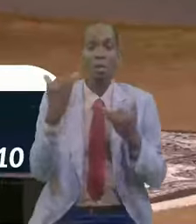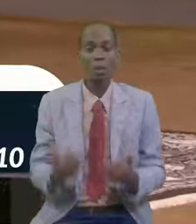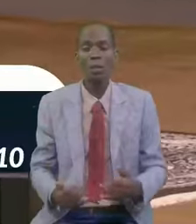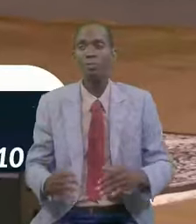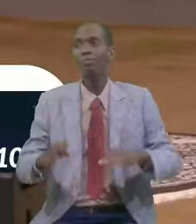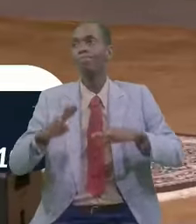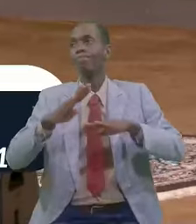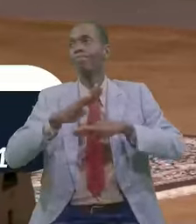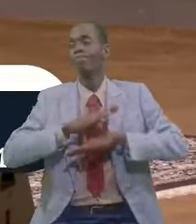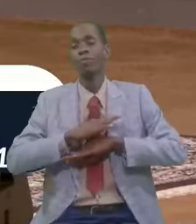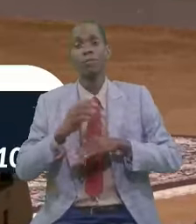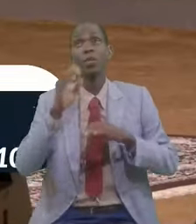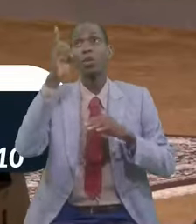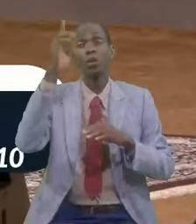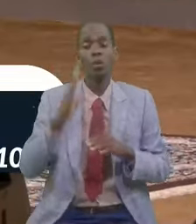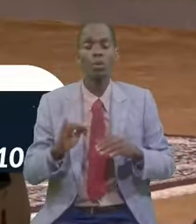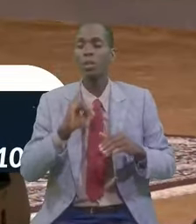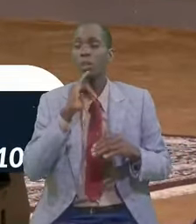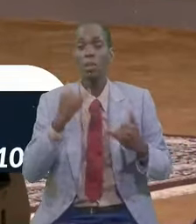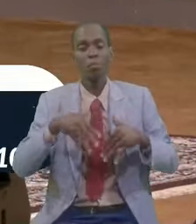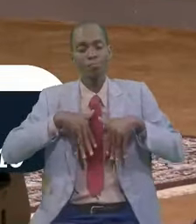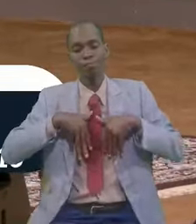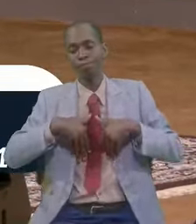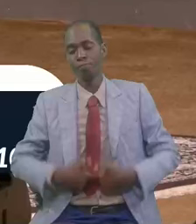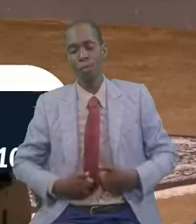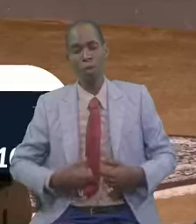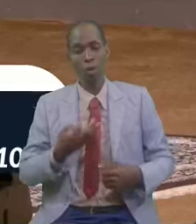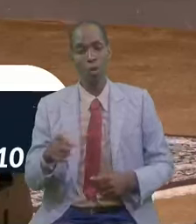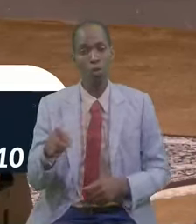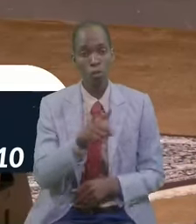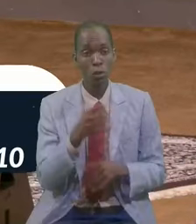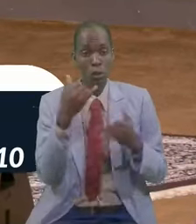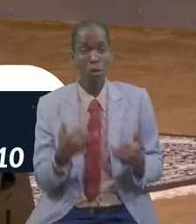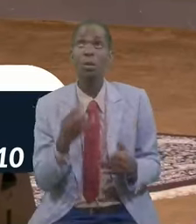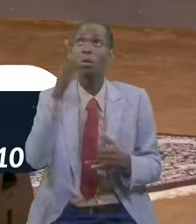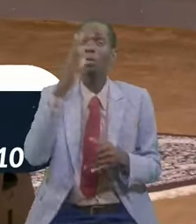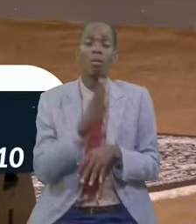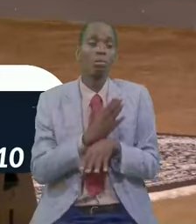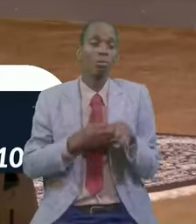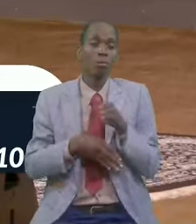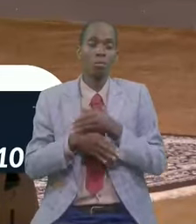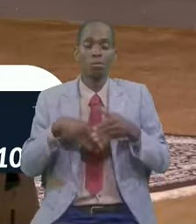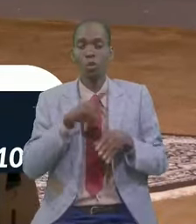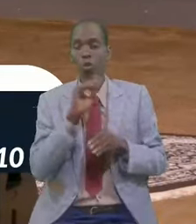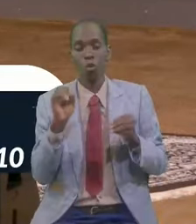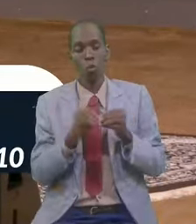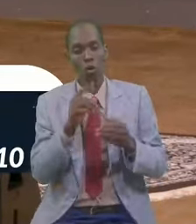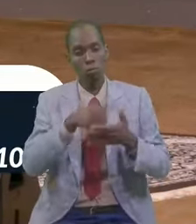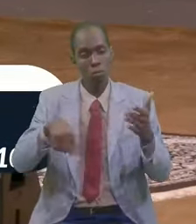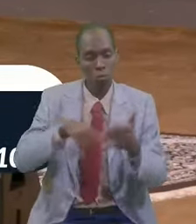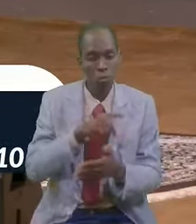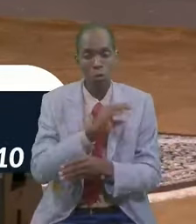est fatigué de vous, il n'y a pas de châtiment, il n'y a pas de réprimande, il n'y a pas de correction pour